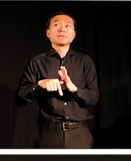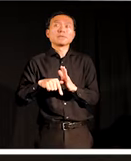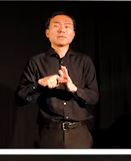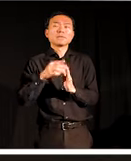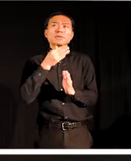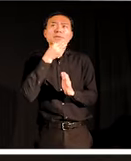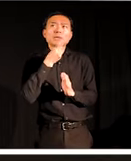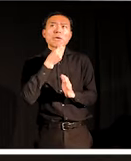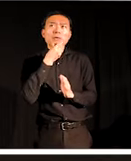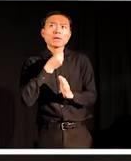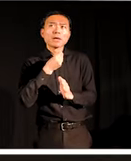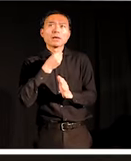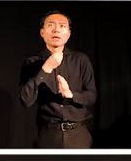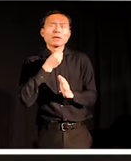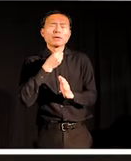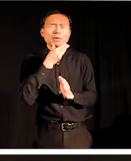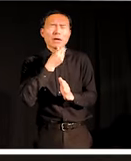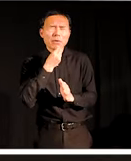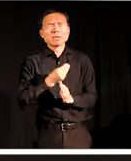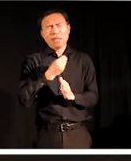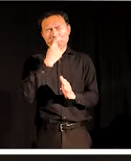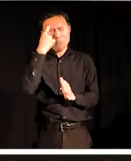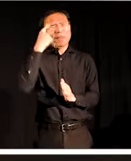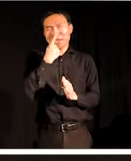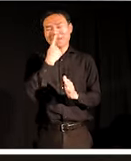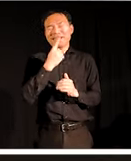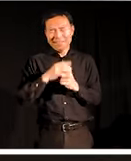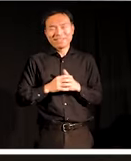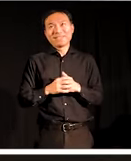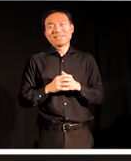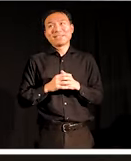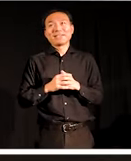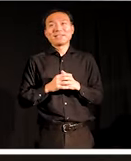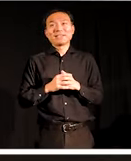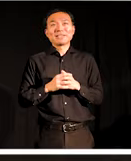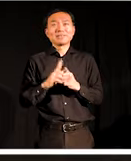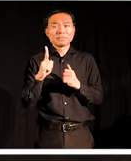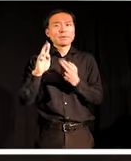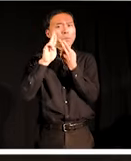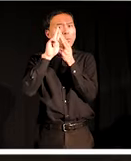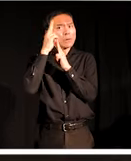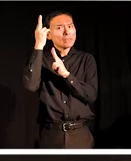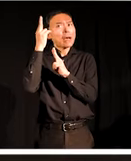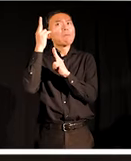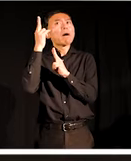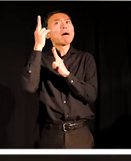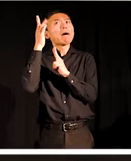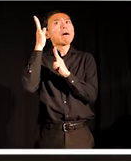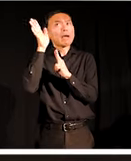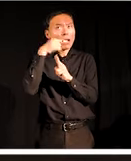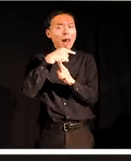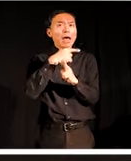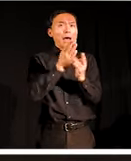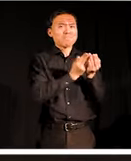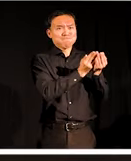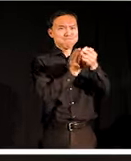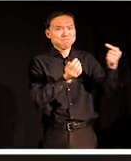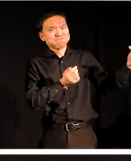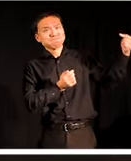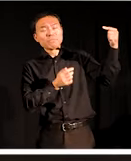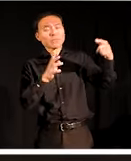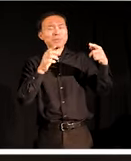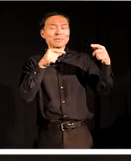幸せだっていう思いでしかなくてでもそれはやっぱりあのからあの渡ってくれたおじいちゃんお